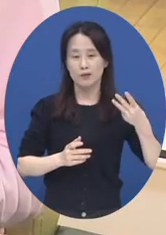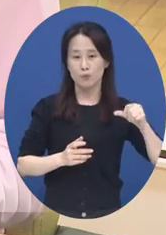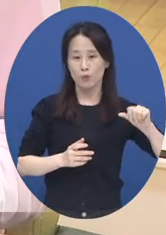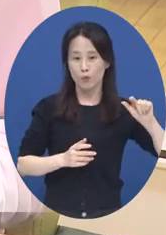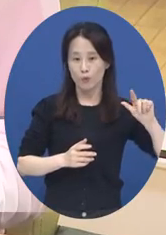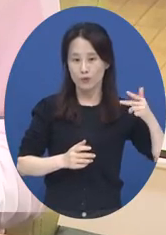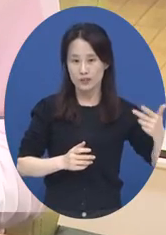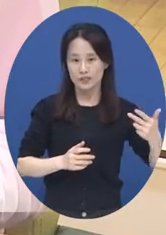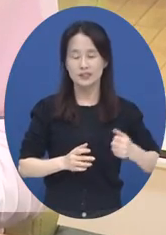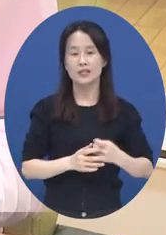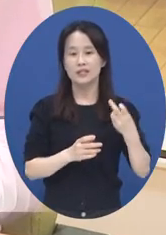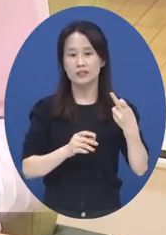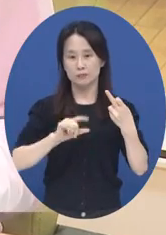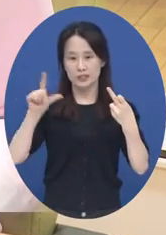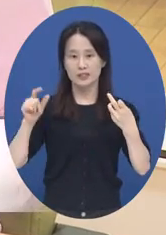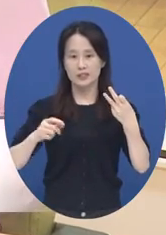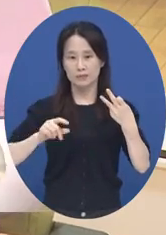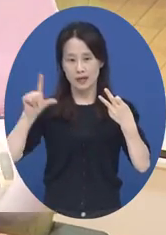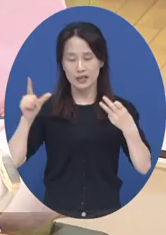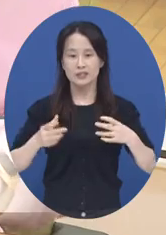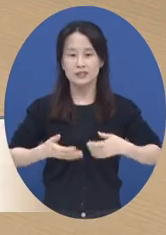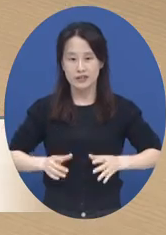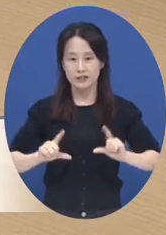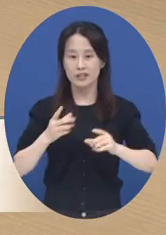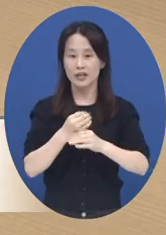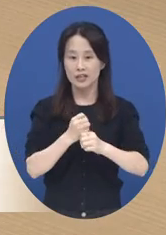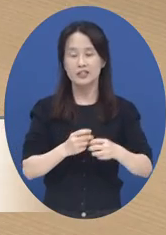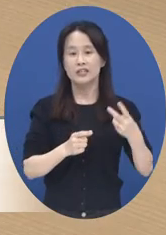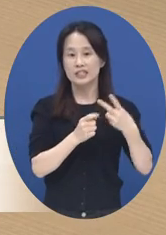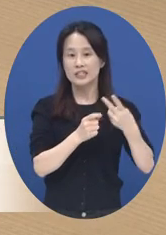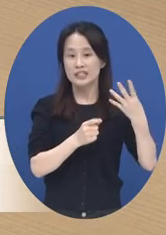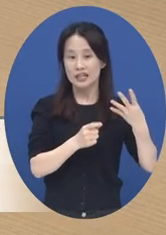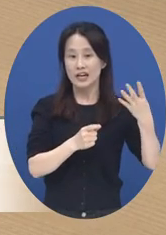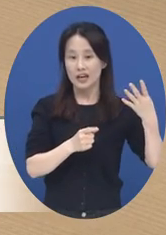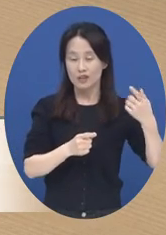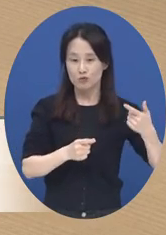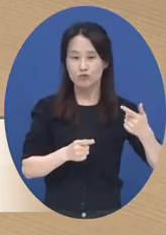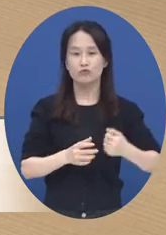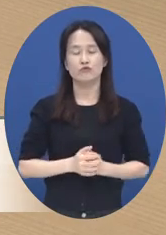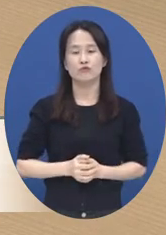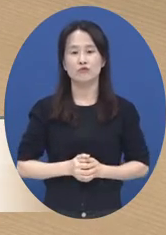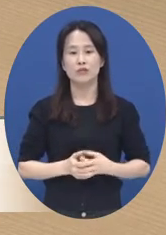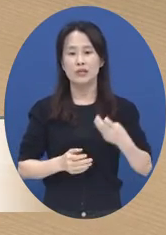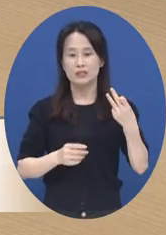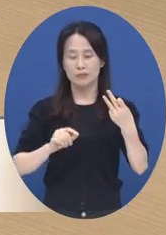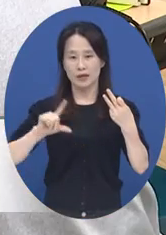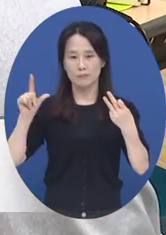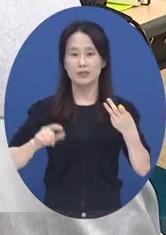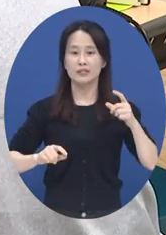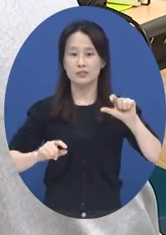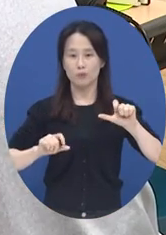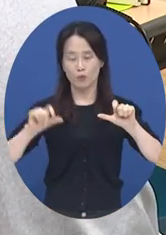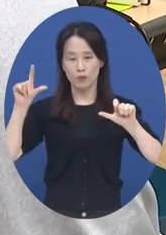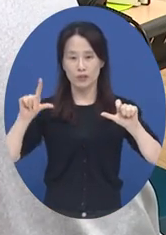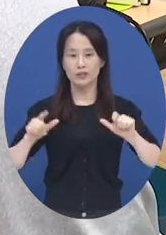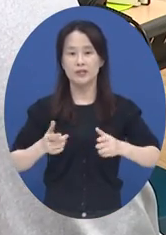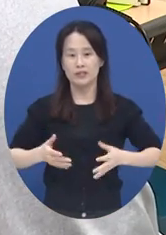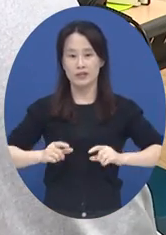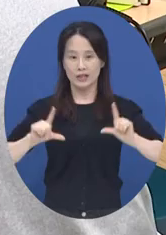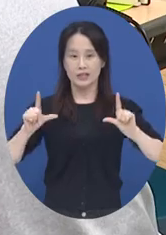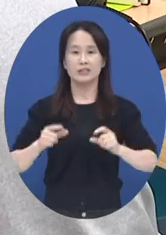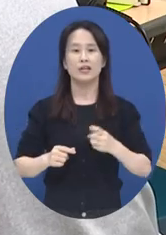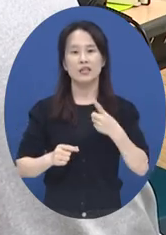12일과 14일 은 출생년도 끝자리가 작 쏙 수 13일과 15일 된 홀수인 토미 만 신청할 수 있습니다